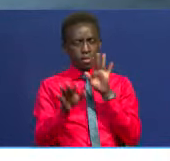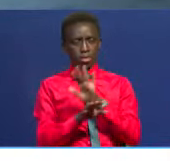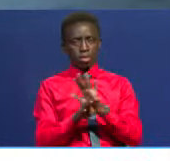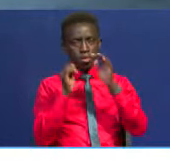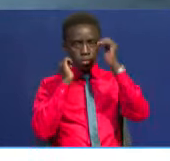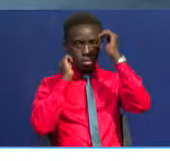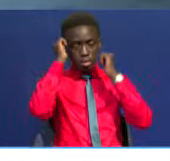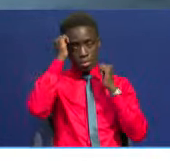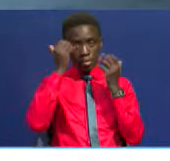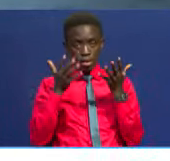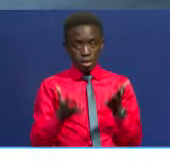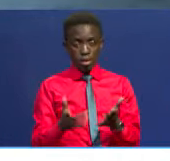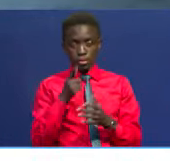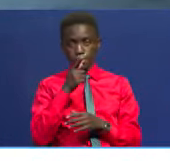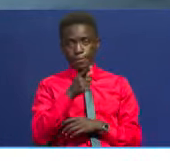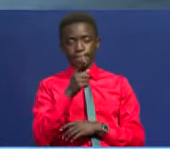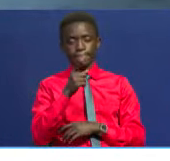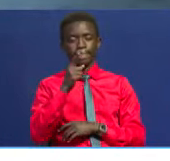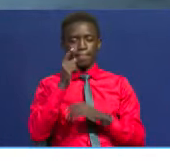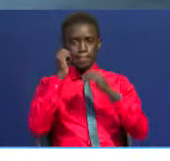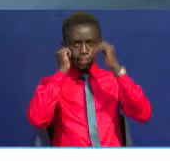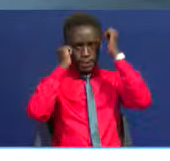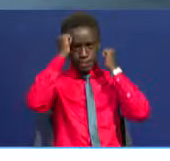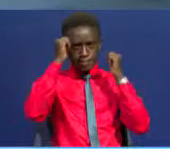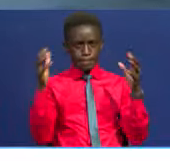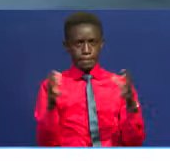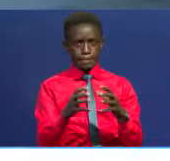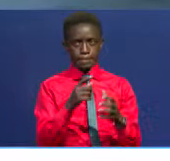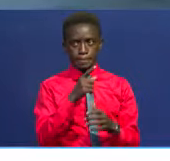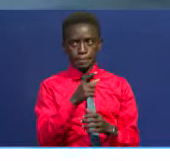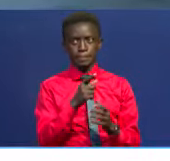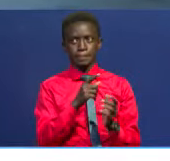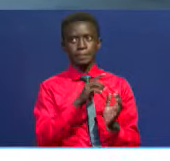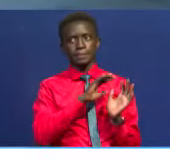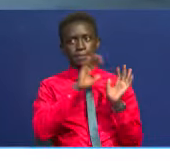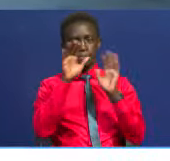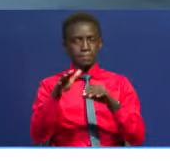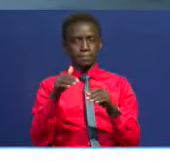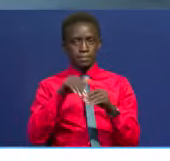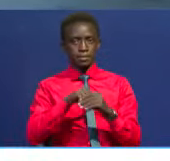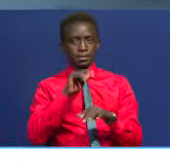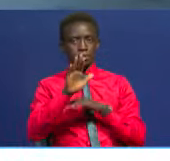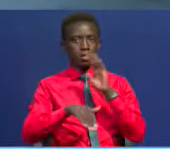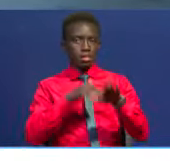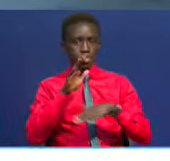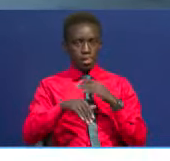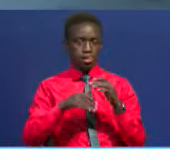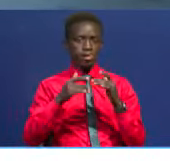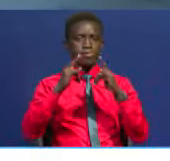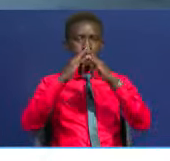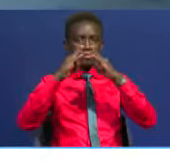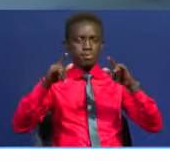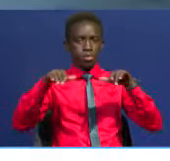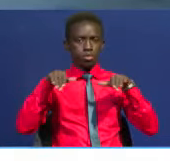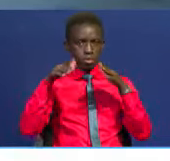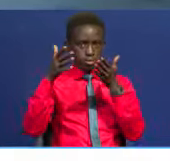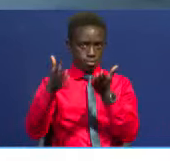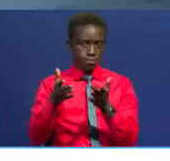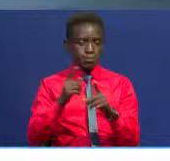ya maafisa hao wa kijeshi ilikitwa katika uwanja wa taifa wa Nyayo. Mwanahabari wetu Abdulaziz